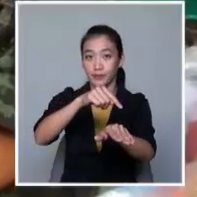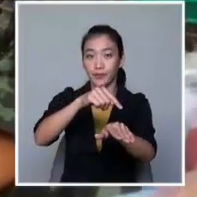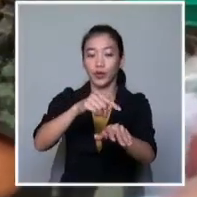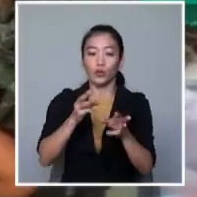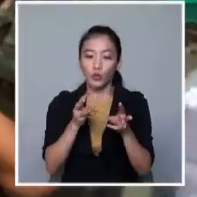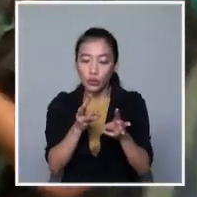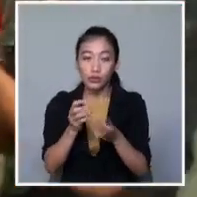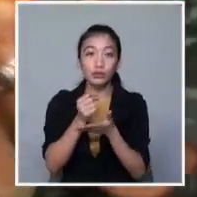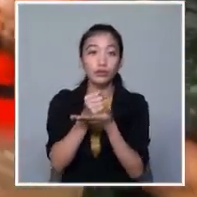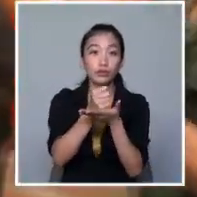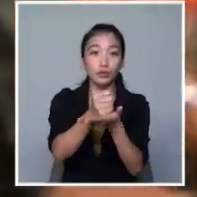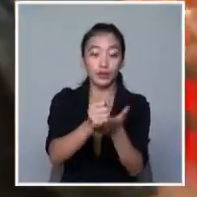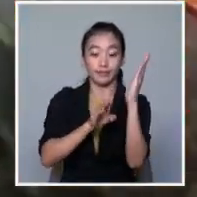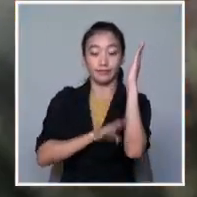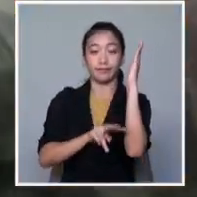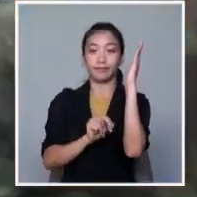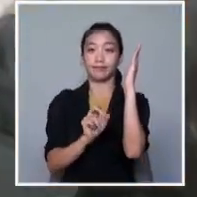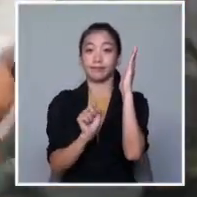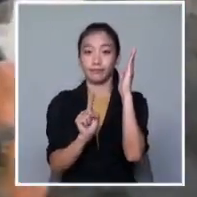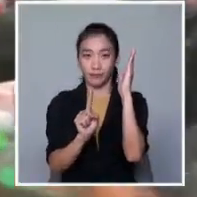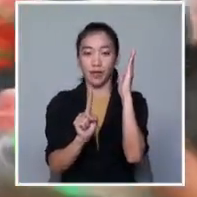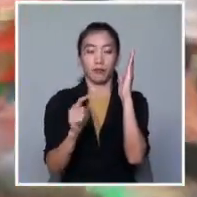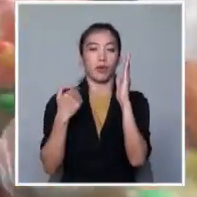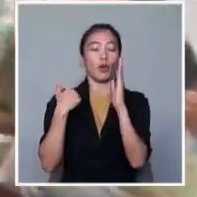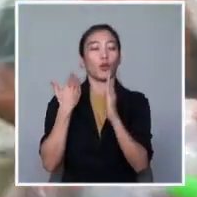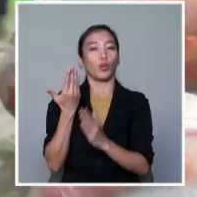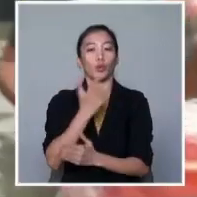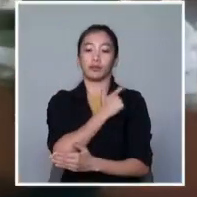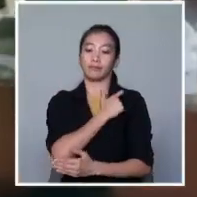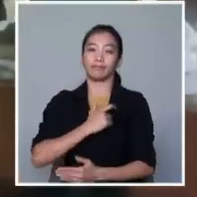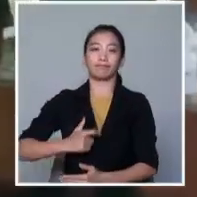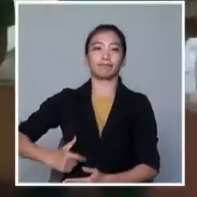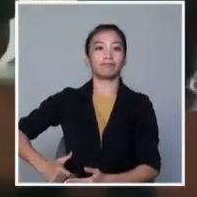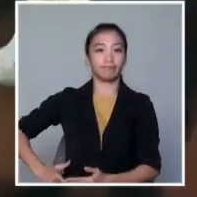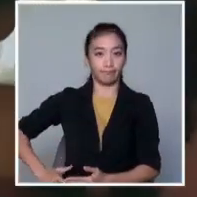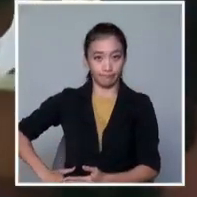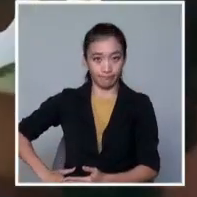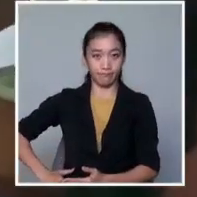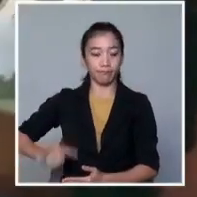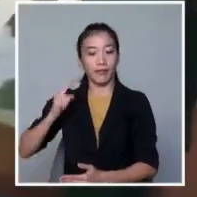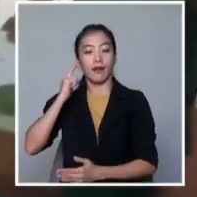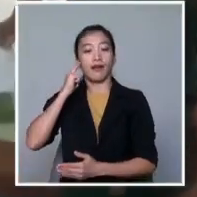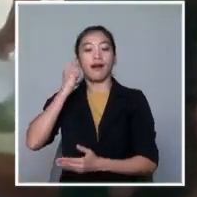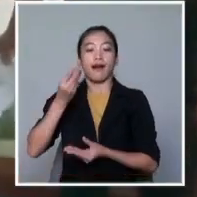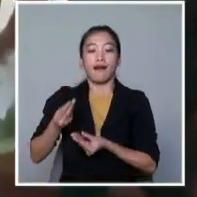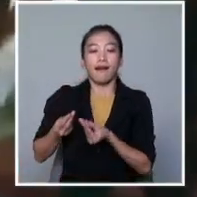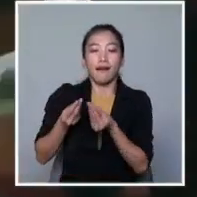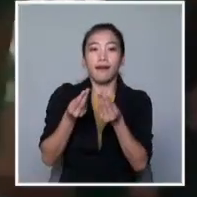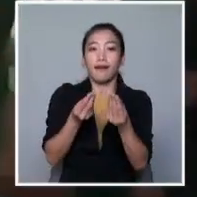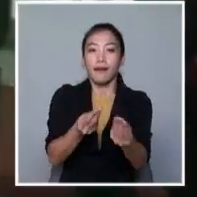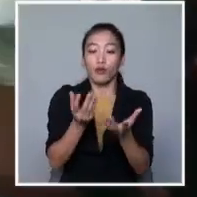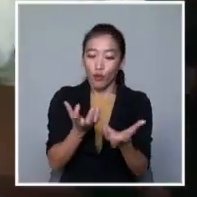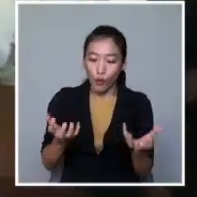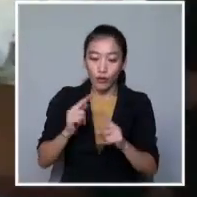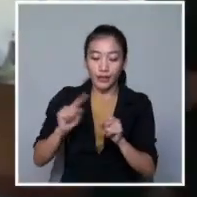ยเหลือนะคะจังหวัดนครศรีธรรมราชได้รับพระมหากรุณาที่คุณจากพระบาทสมเด็จพระเจ้าอยู่หัวส่งพระราชทานถุงยังชี